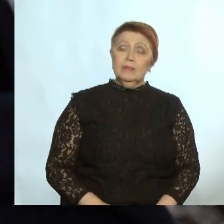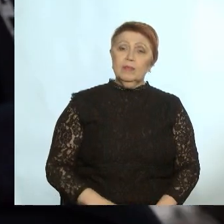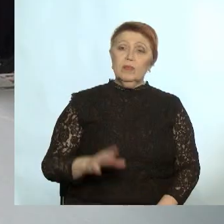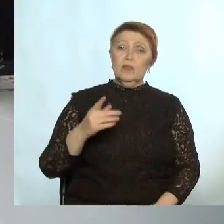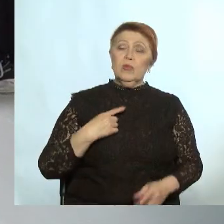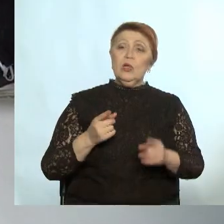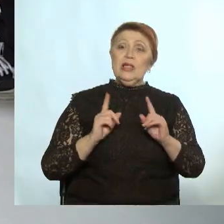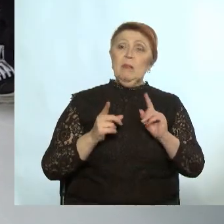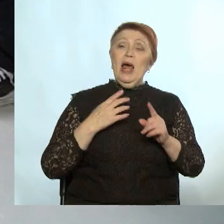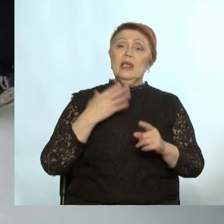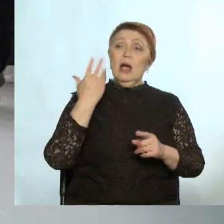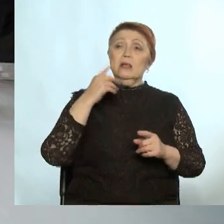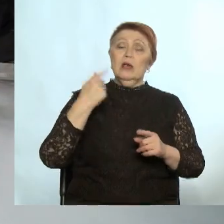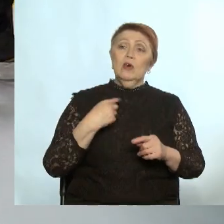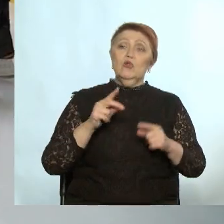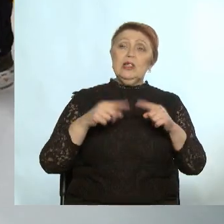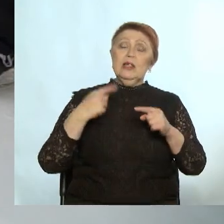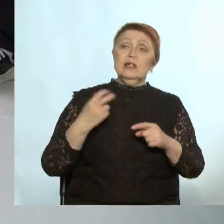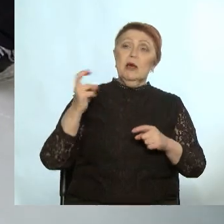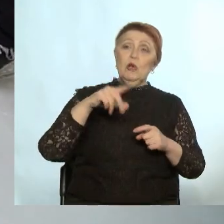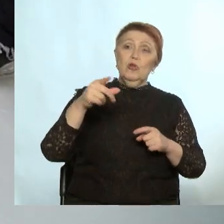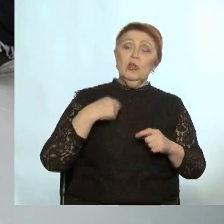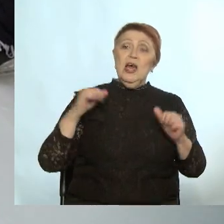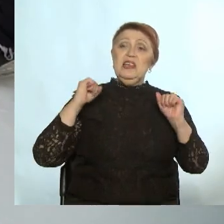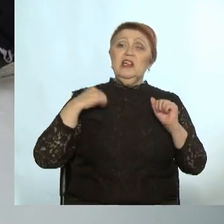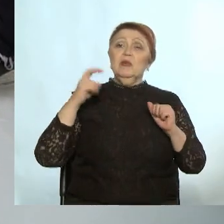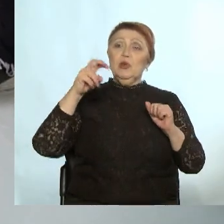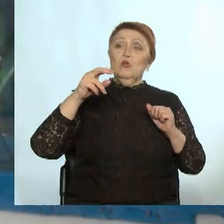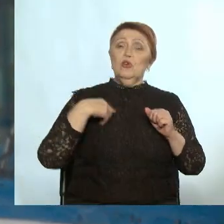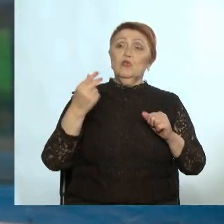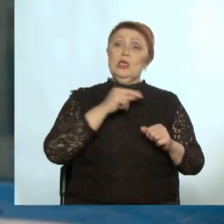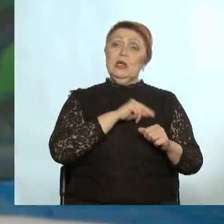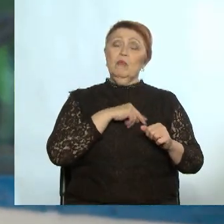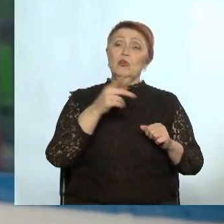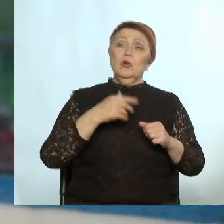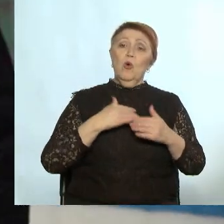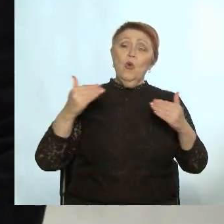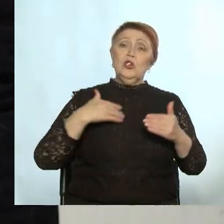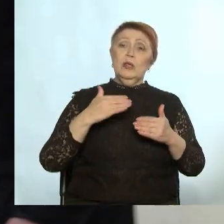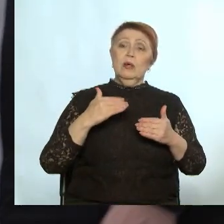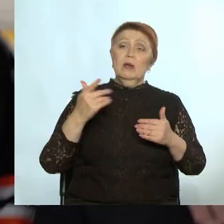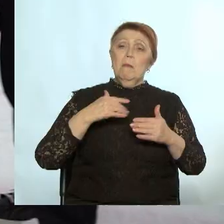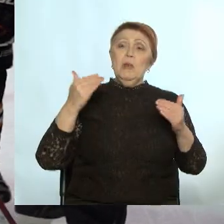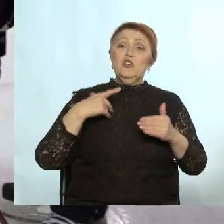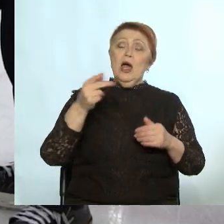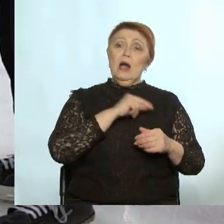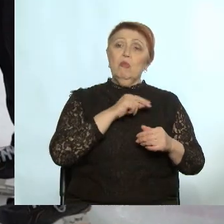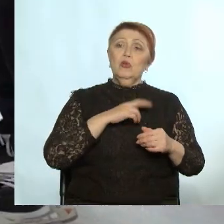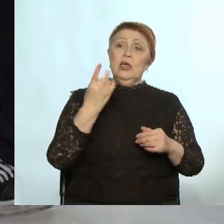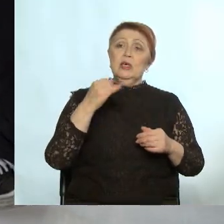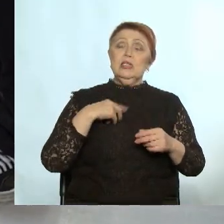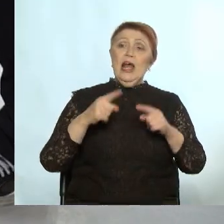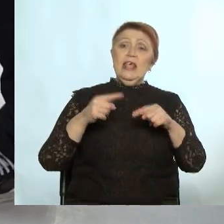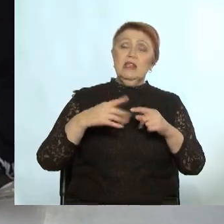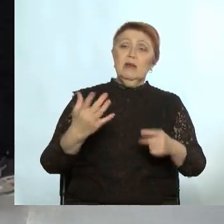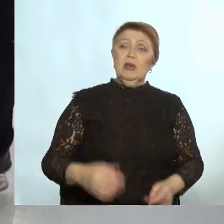Собрания, когда родительские проходят, они проходят, да, то есть тренер не только выходит на лед и тренирует детей, он же еще работает очень большую часть с родителями. Сейчас это все очень сложно,